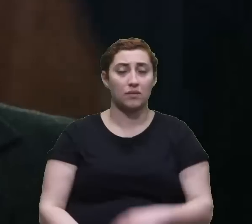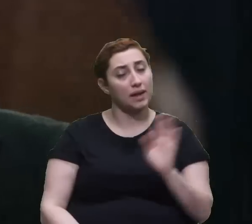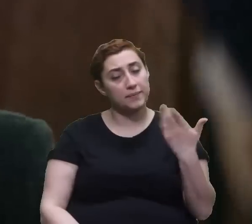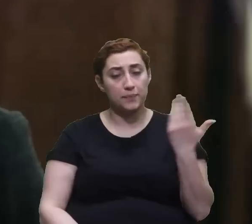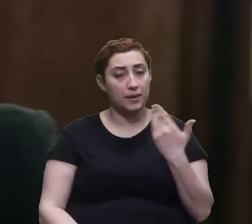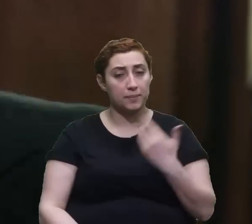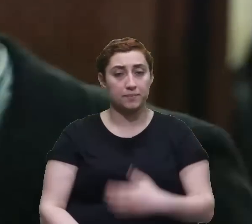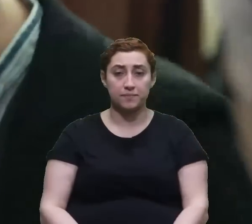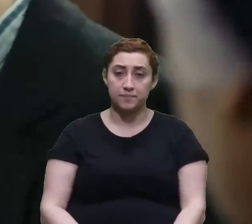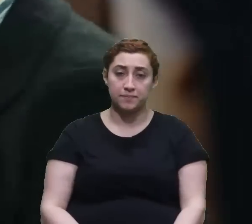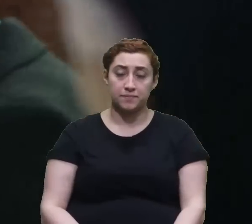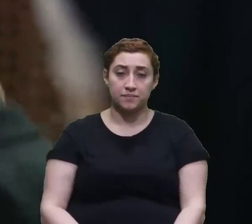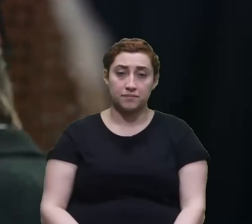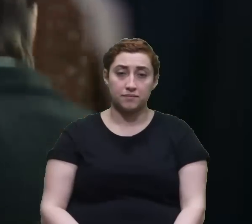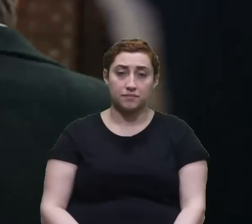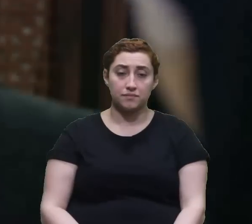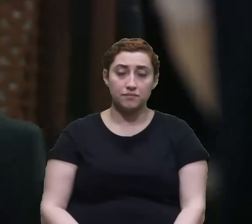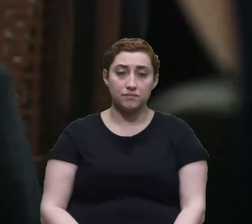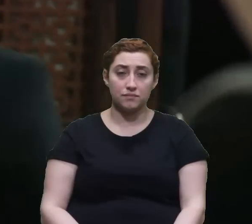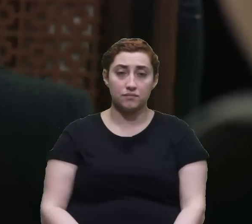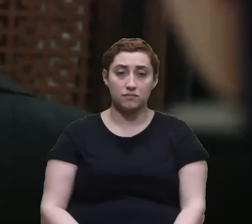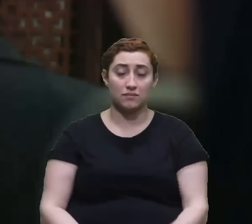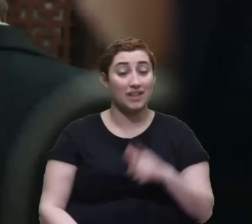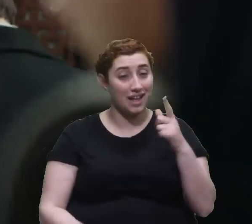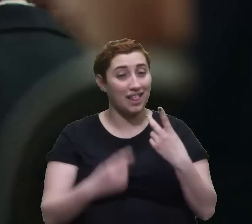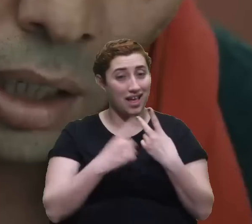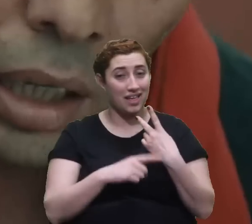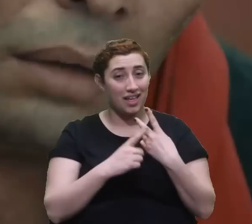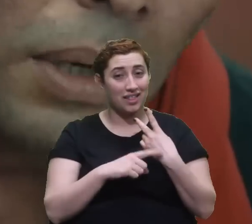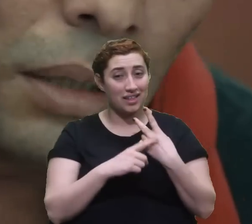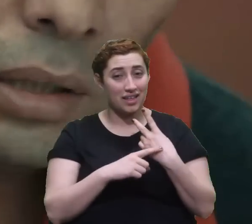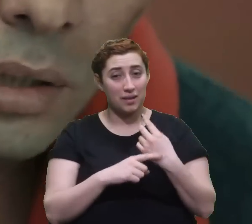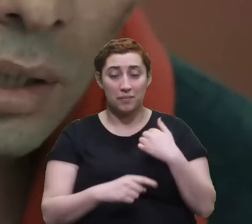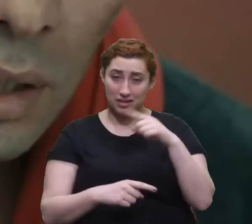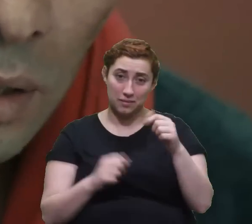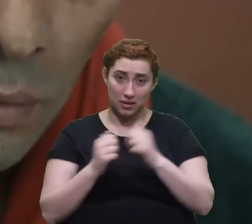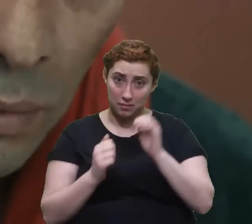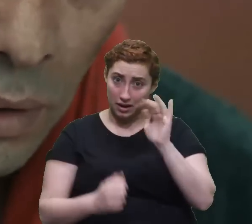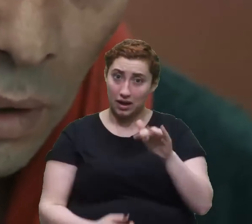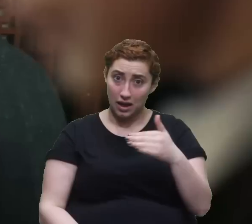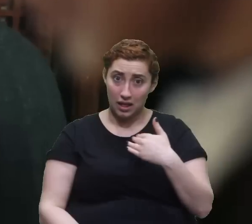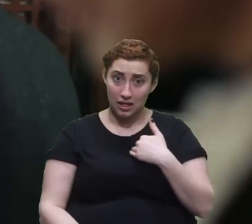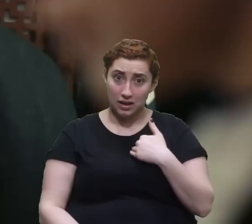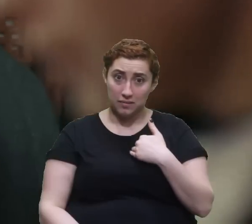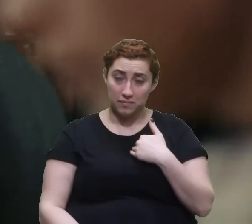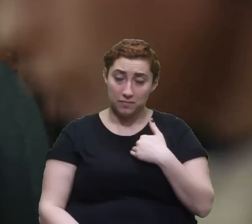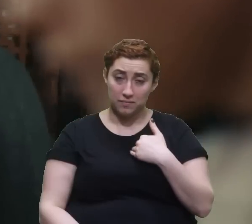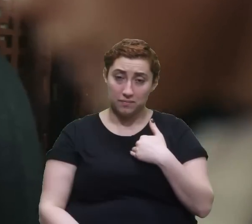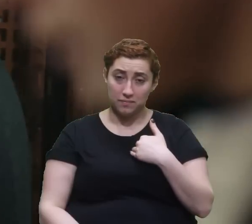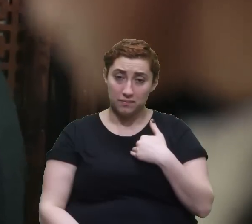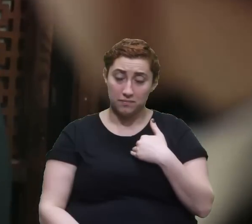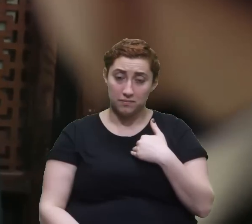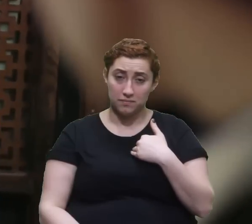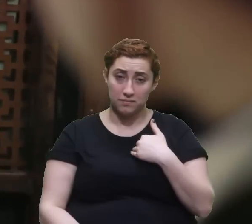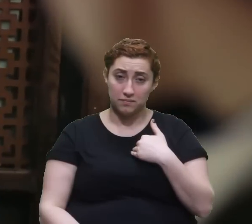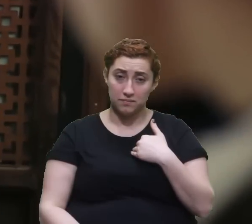Peki gidelim. Ejder arabaya yürüdü. Leyla yenge, ben de sizinle geleyim. Ejder